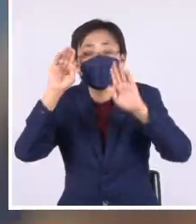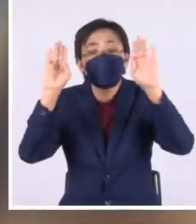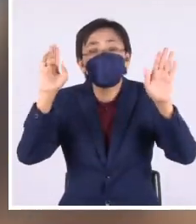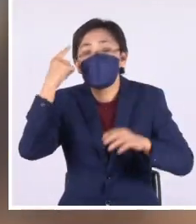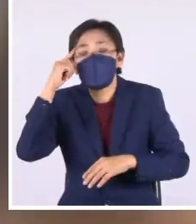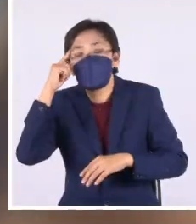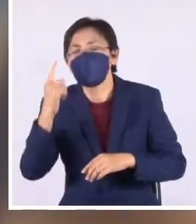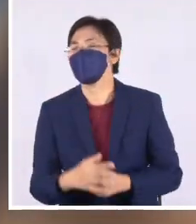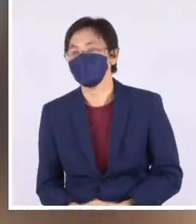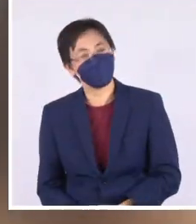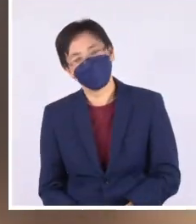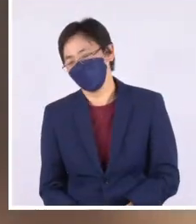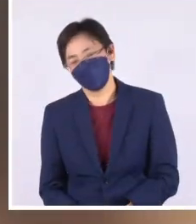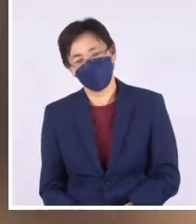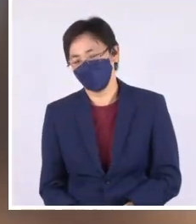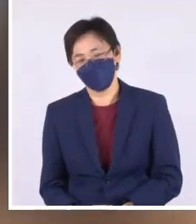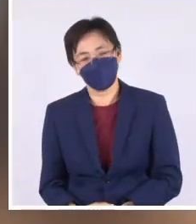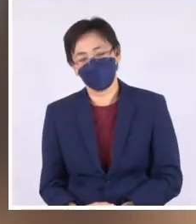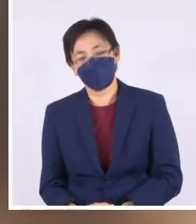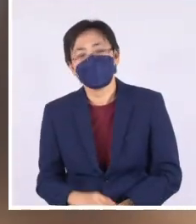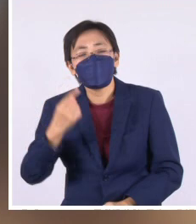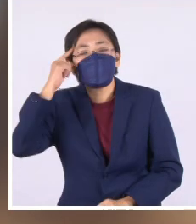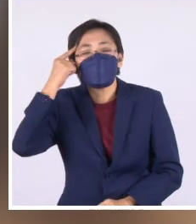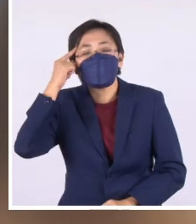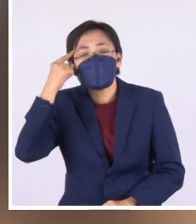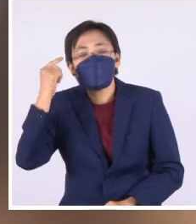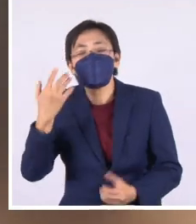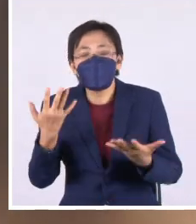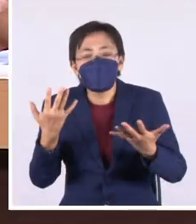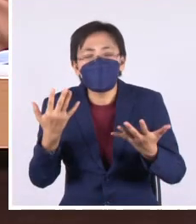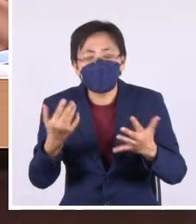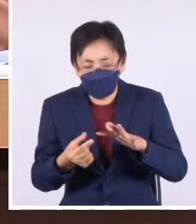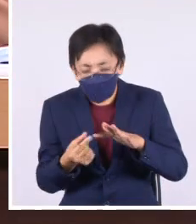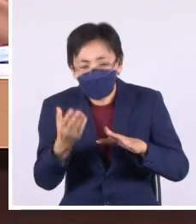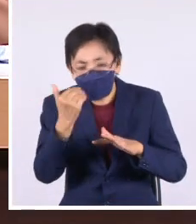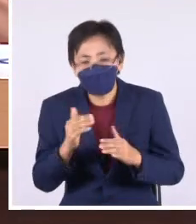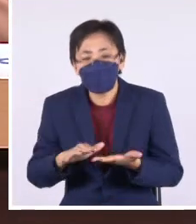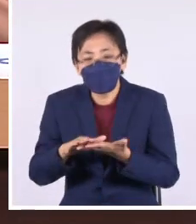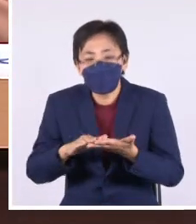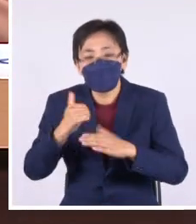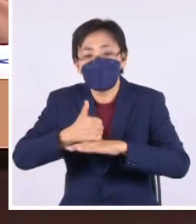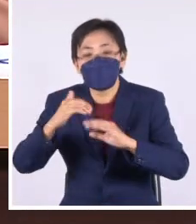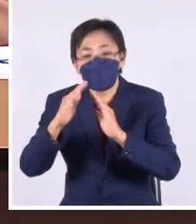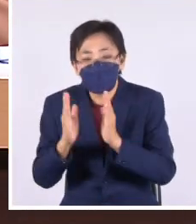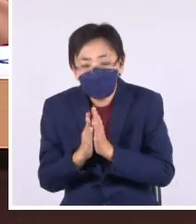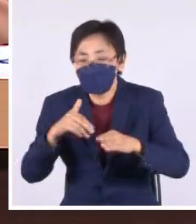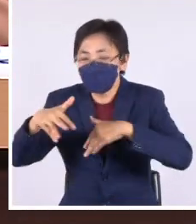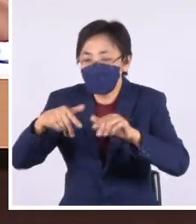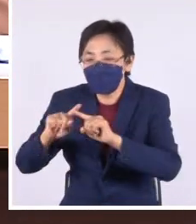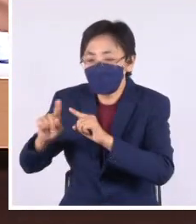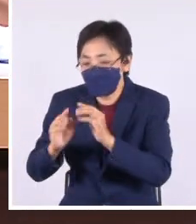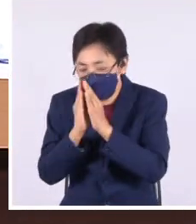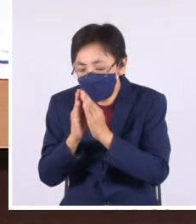เอาอีกแล้ว รู้เท่าไม่ถึงการ เอาไปทำไม เลยขอโทษทางเจ้าอาวาสวัดแล้วก็ลูกศิษย์หลวงปู่หงด้วยความเคารพเป็นอย่